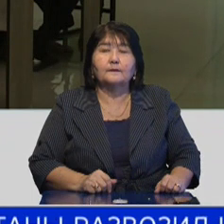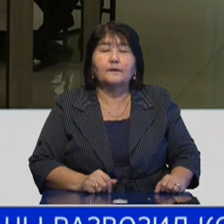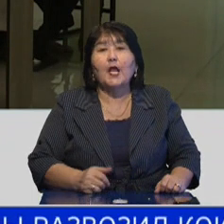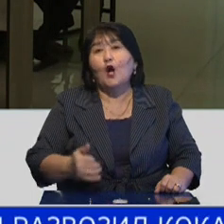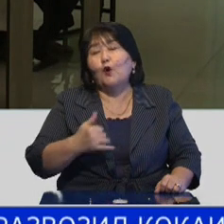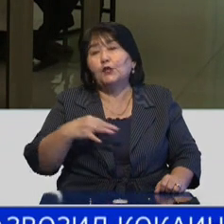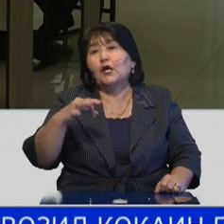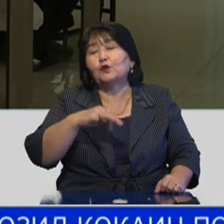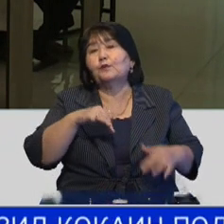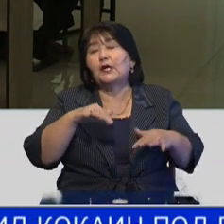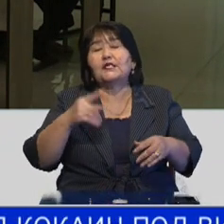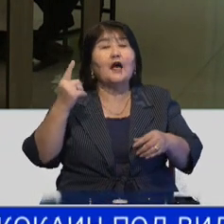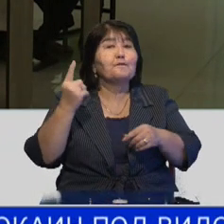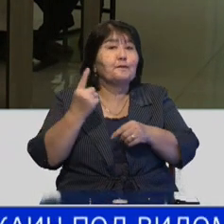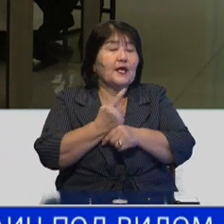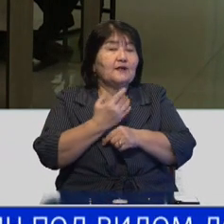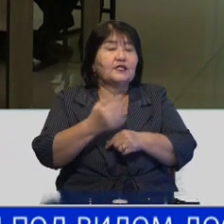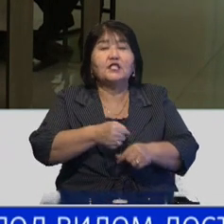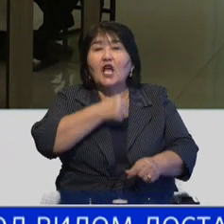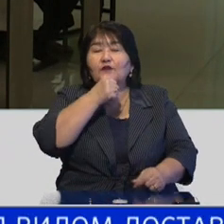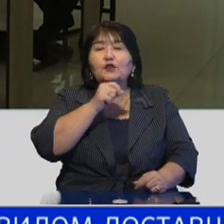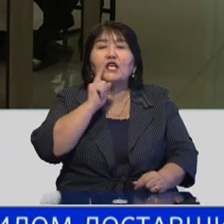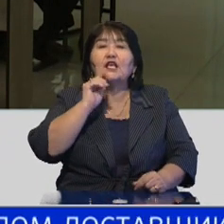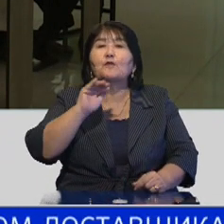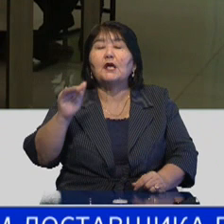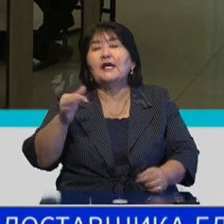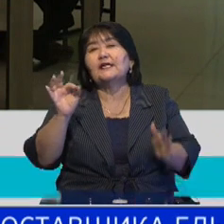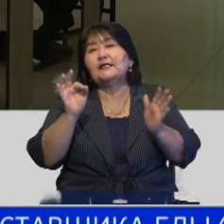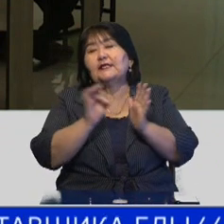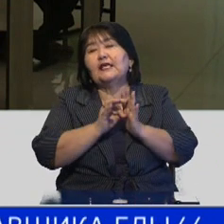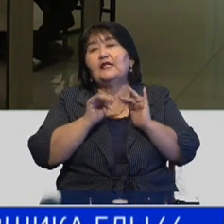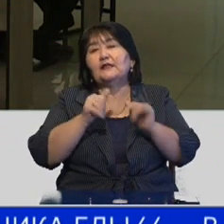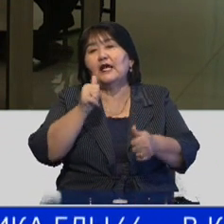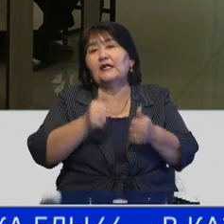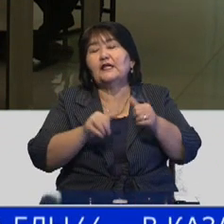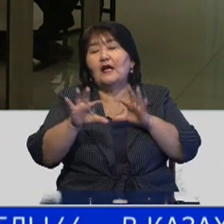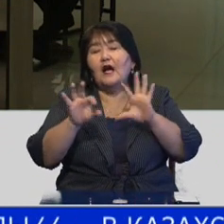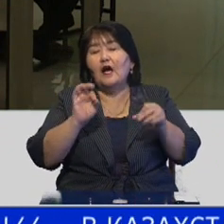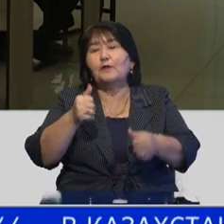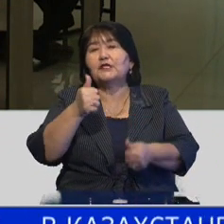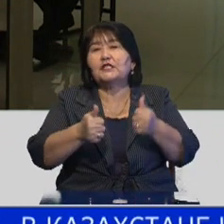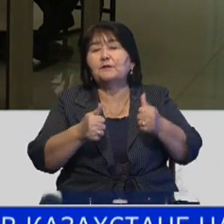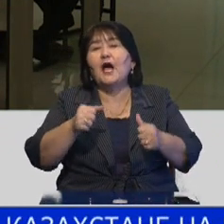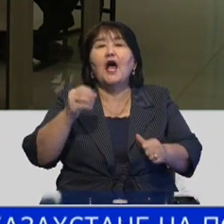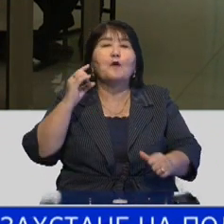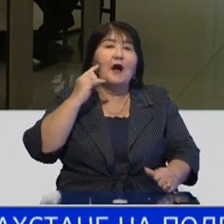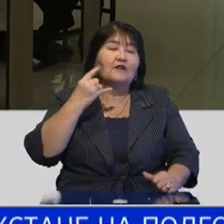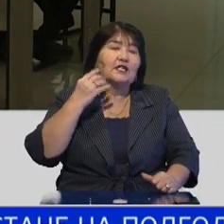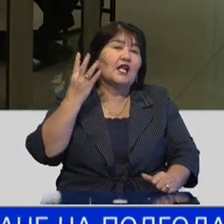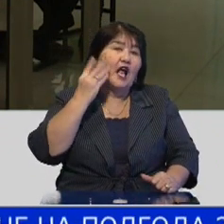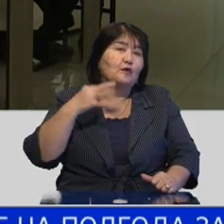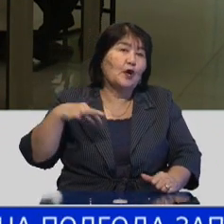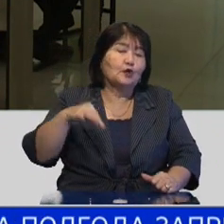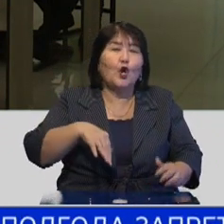У нас в области проходит первенство среди взрослых и молодежи. Соревнования проходят в рамках отбора на чемпионаты Павлодарской и Алматинской